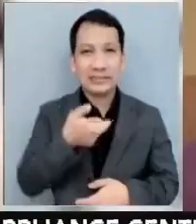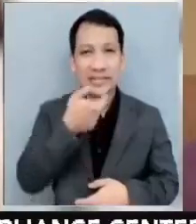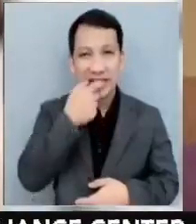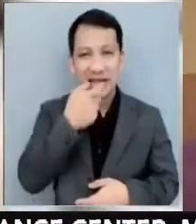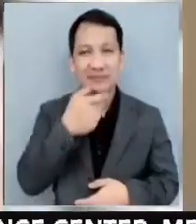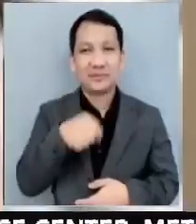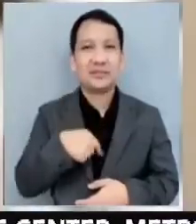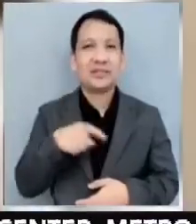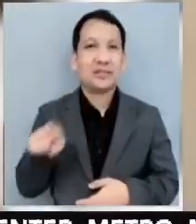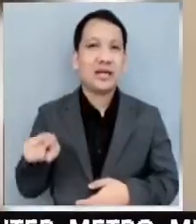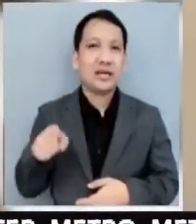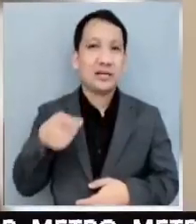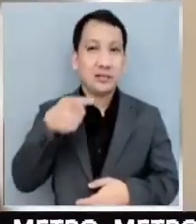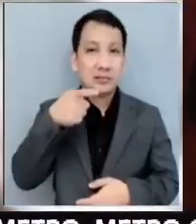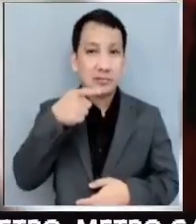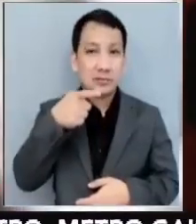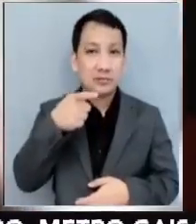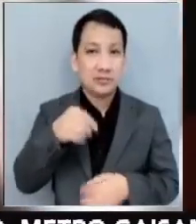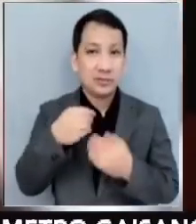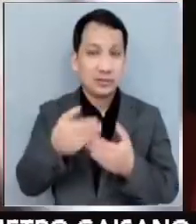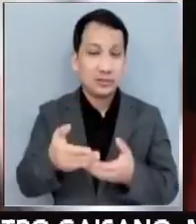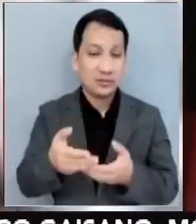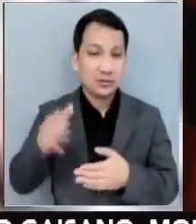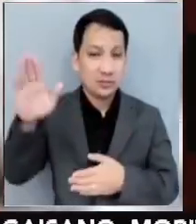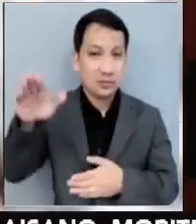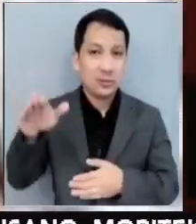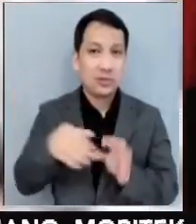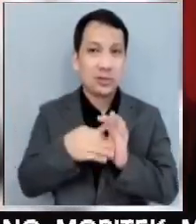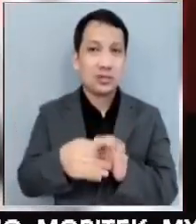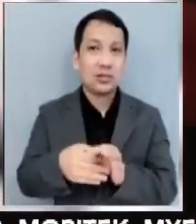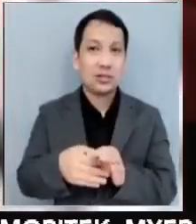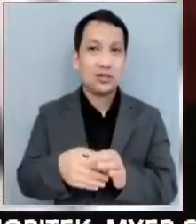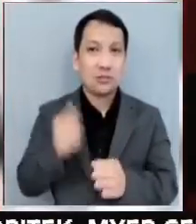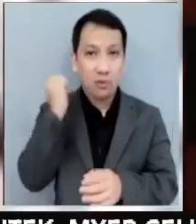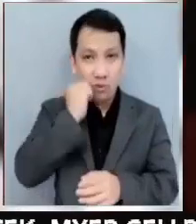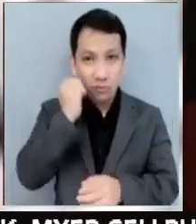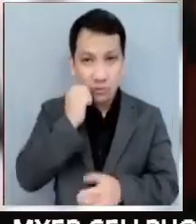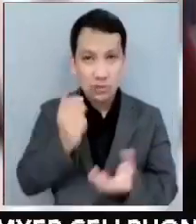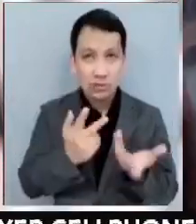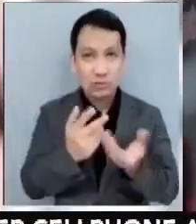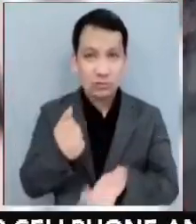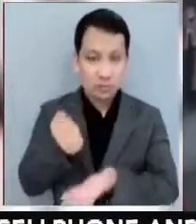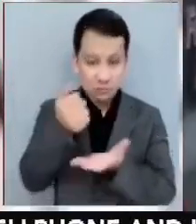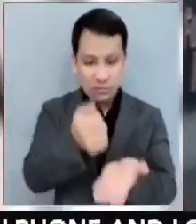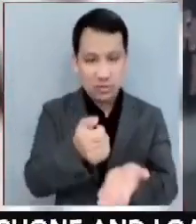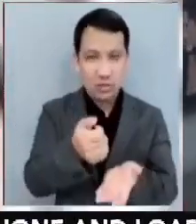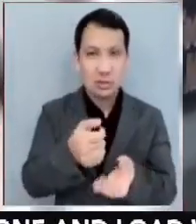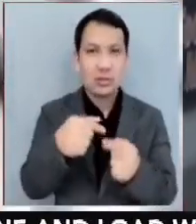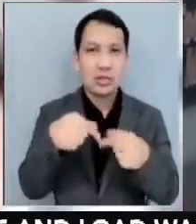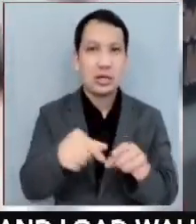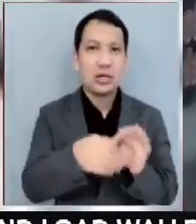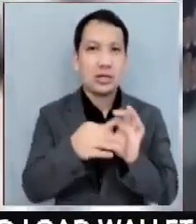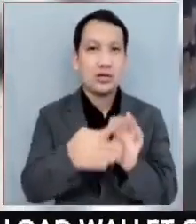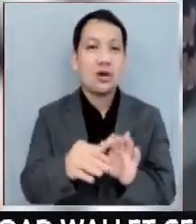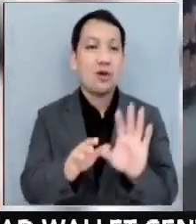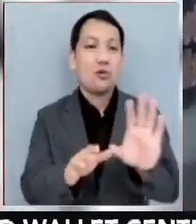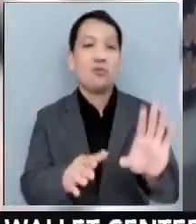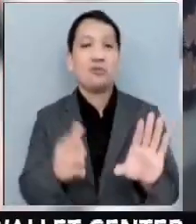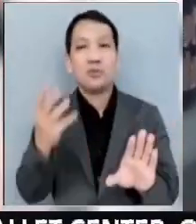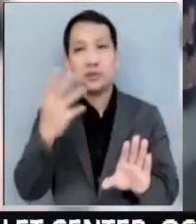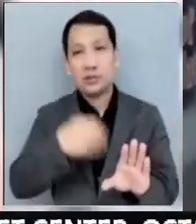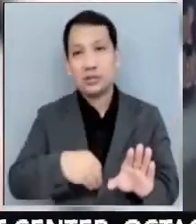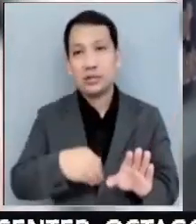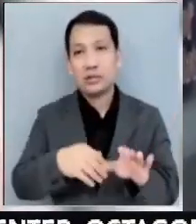ang magkapatid sa pagbabarker. Dahil lagi kayo sa kalsada, bukod sa grocery, ay sagot na rin ang inyong